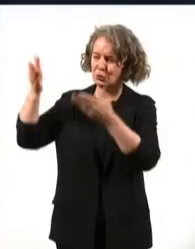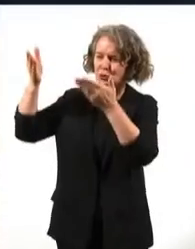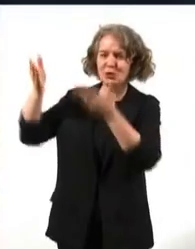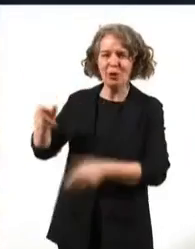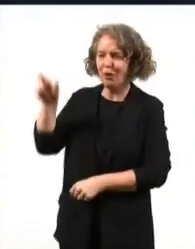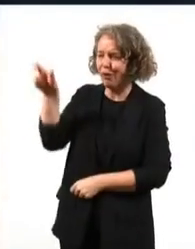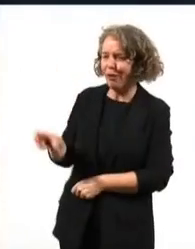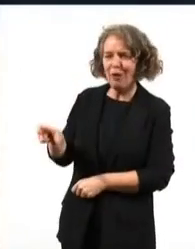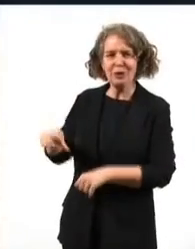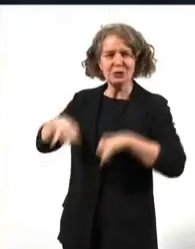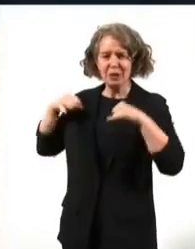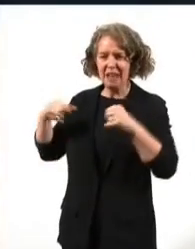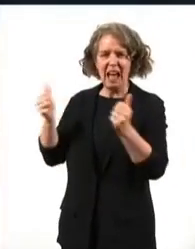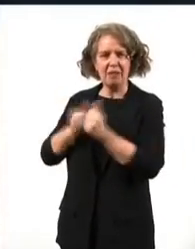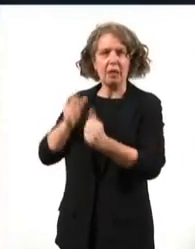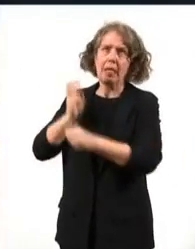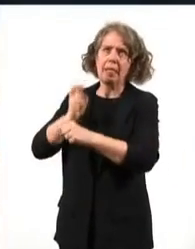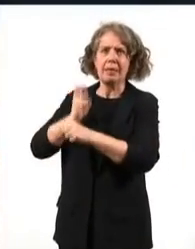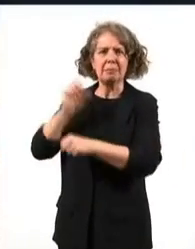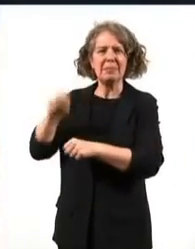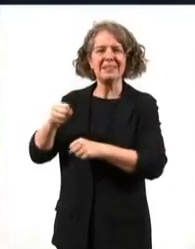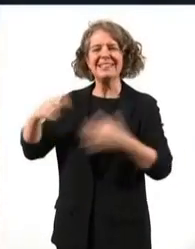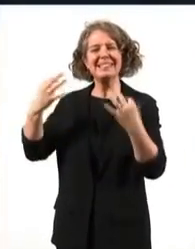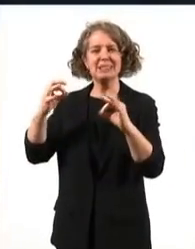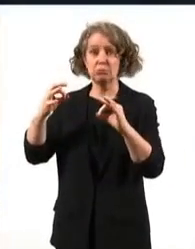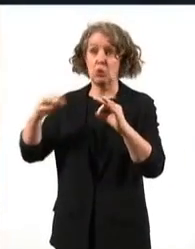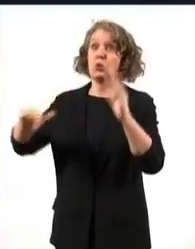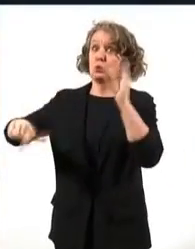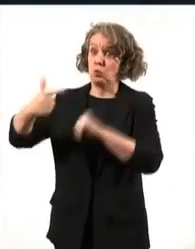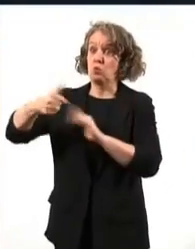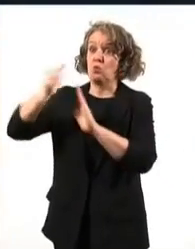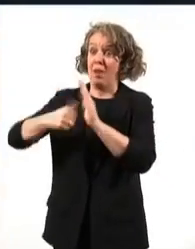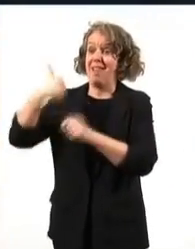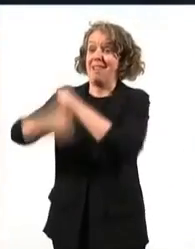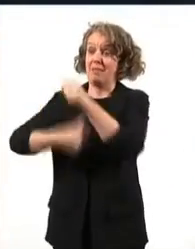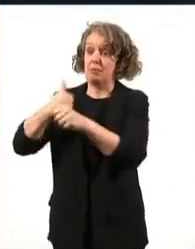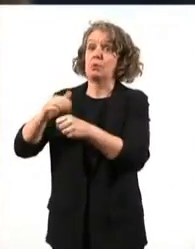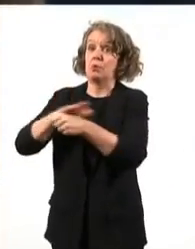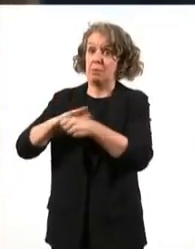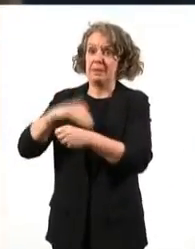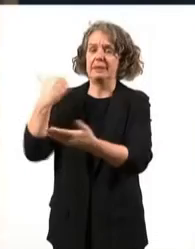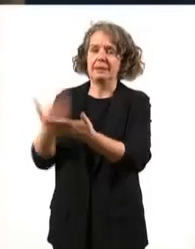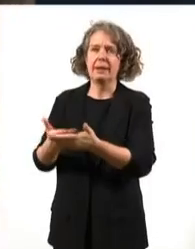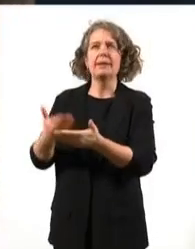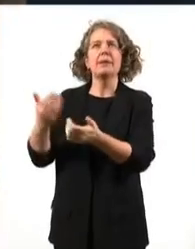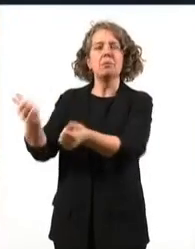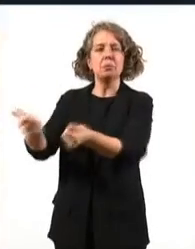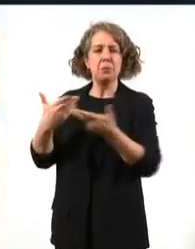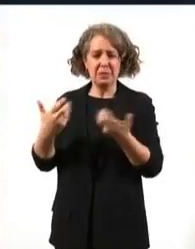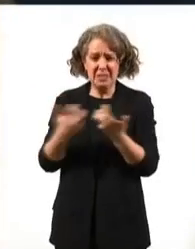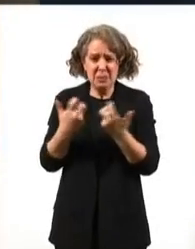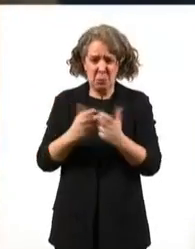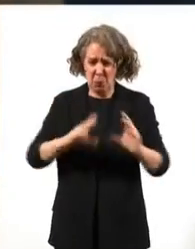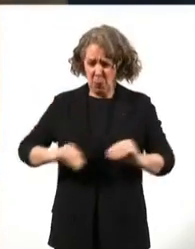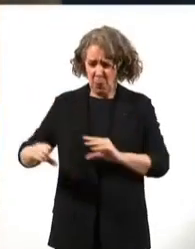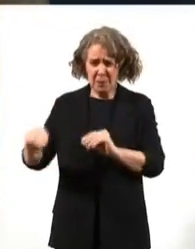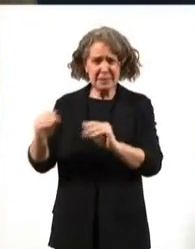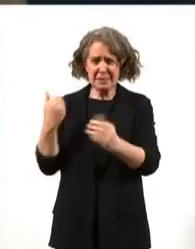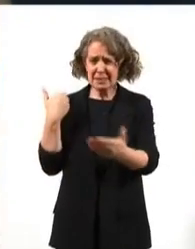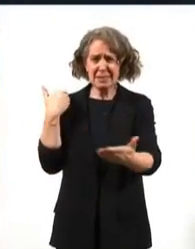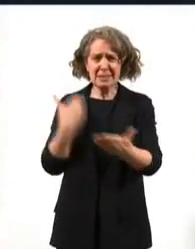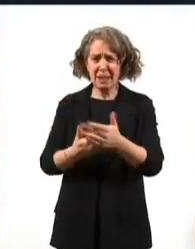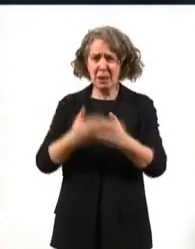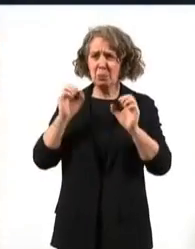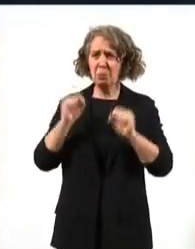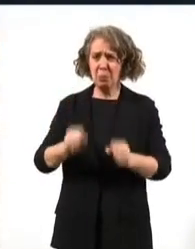d'un étudiant qui galère, elle dure toute l'année, elle dure 12 mois. Donc, une proposition qu'on trouve activable, qu'on trouve concrète et qui permettrait